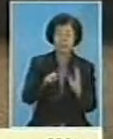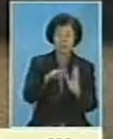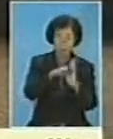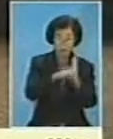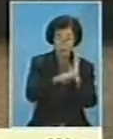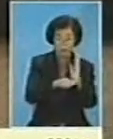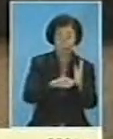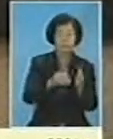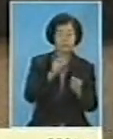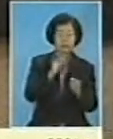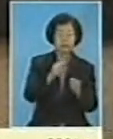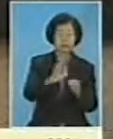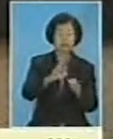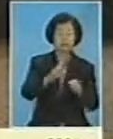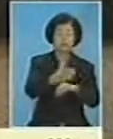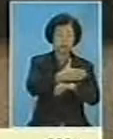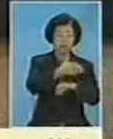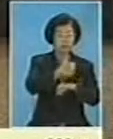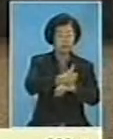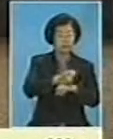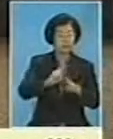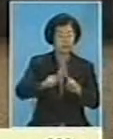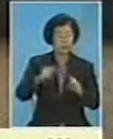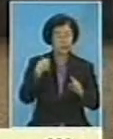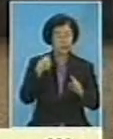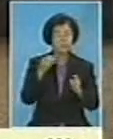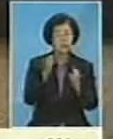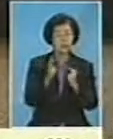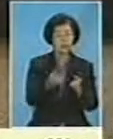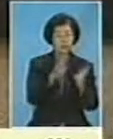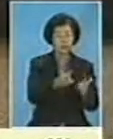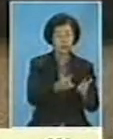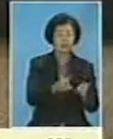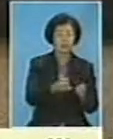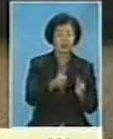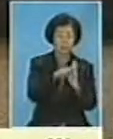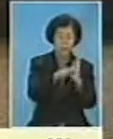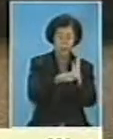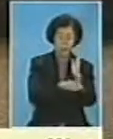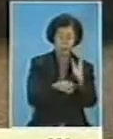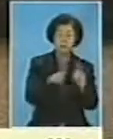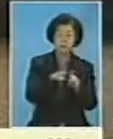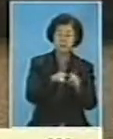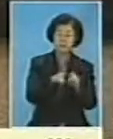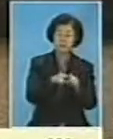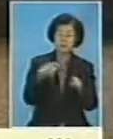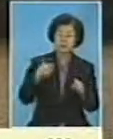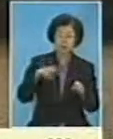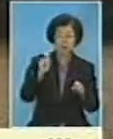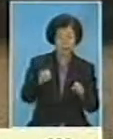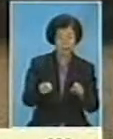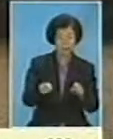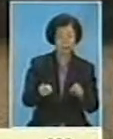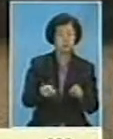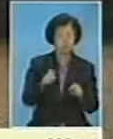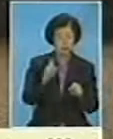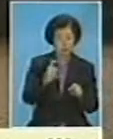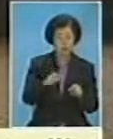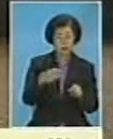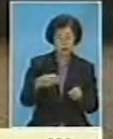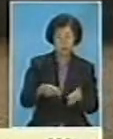การเมืองแต่เมื่อมีวิธีและขั้นตอนเช่นเดียวกับศาลก็สมควรที่จะให้ศาลมีคำพิพากษาเ